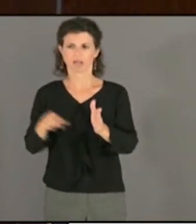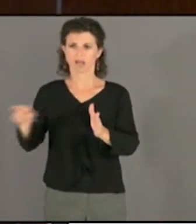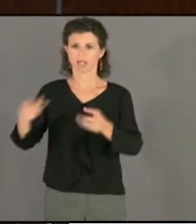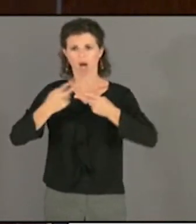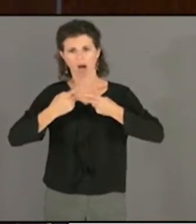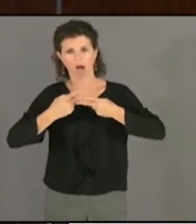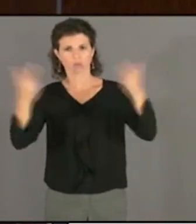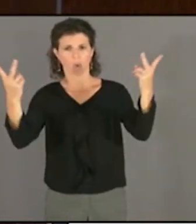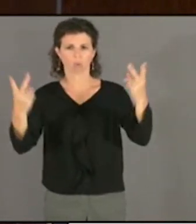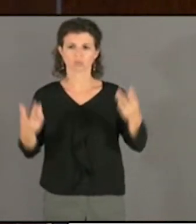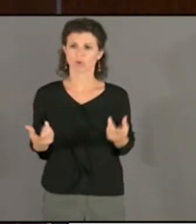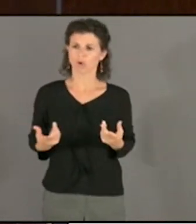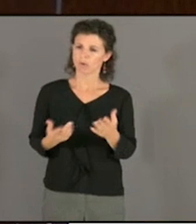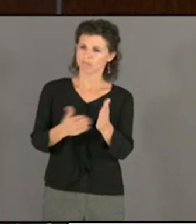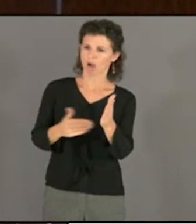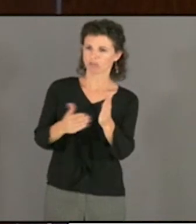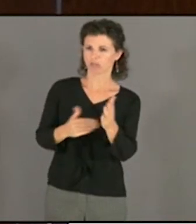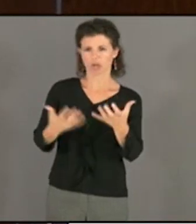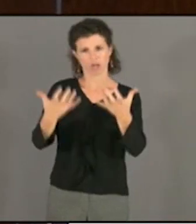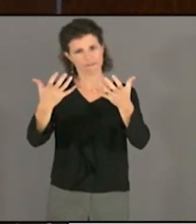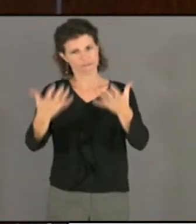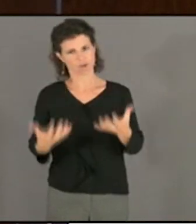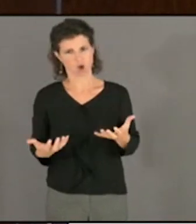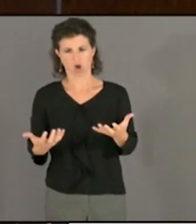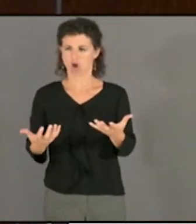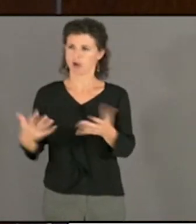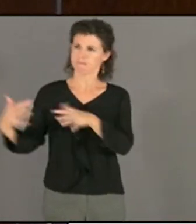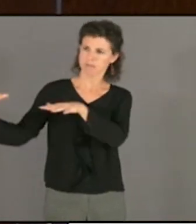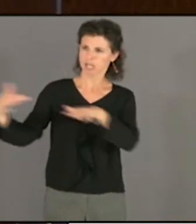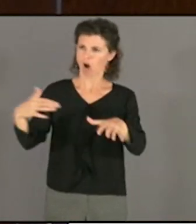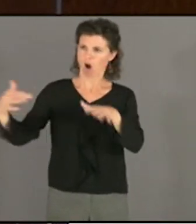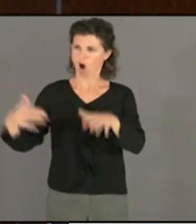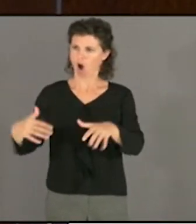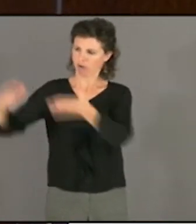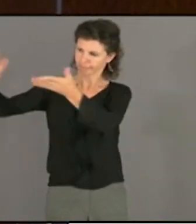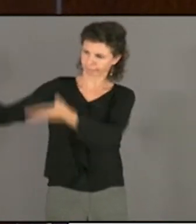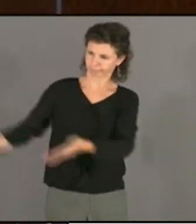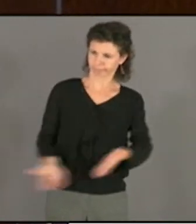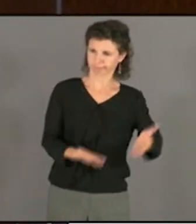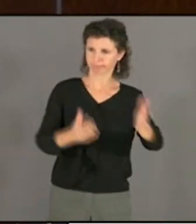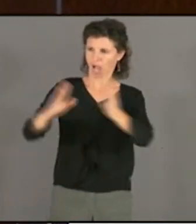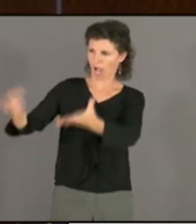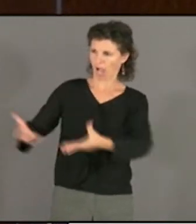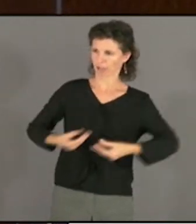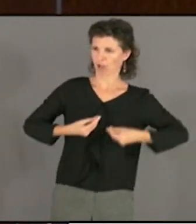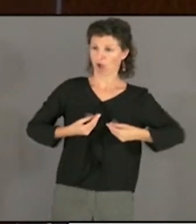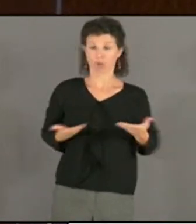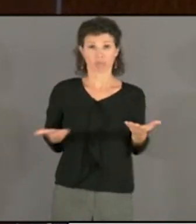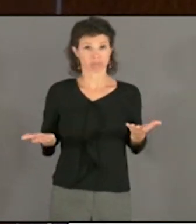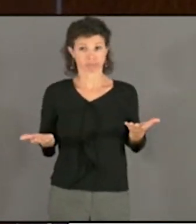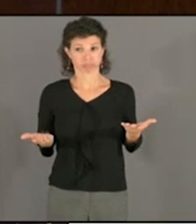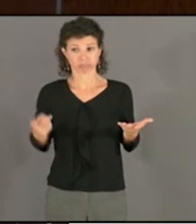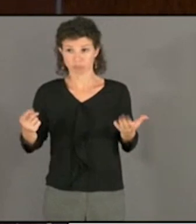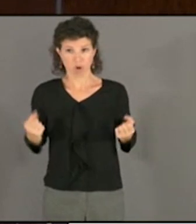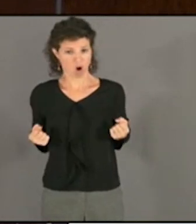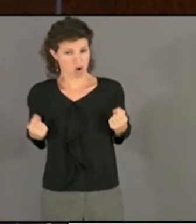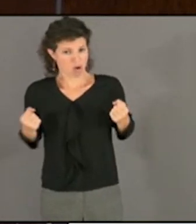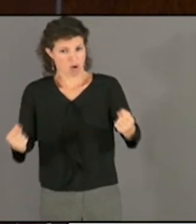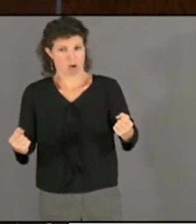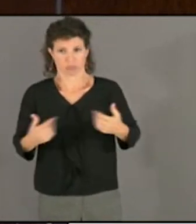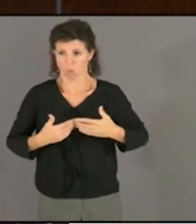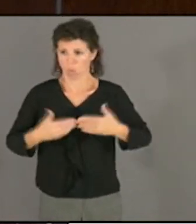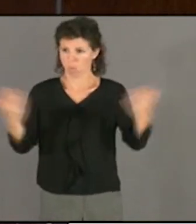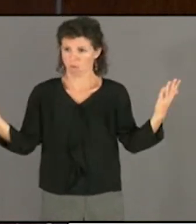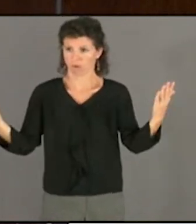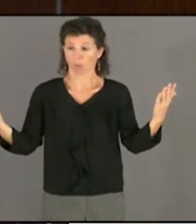ville accueillante pour les migrants. C'était assumé. Et c'est tout à votre honneur. Moi, ça ne me surprend pas. Évidemment, ça me choque.